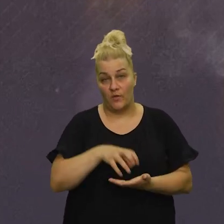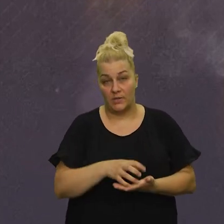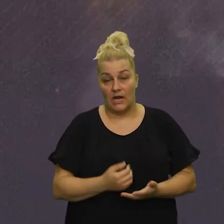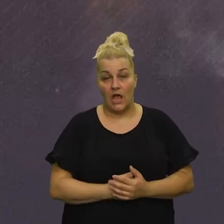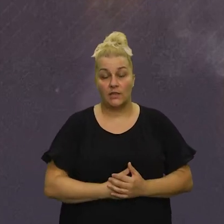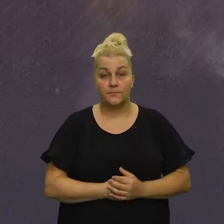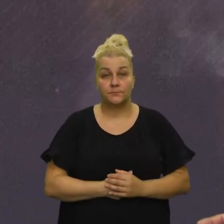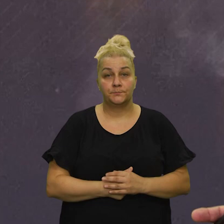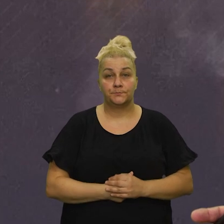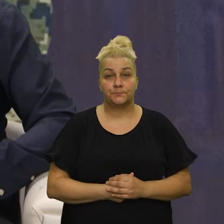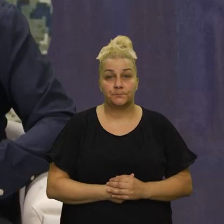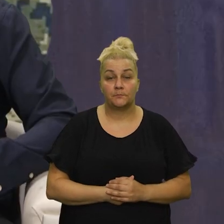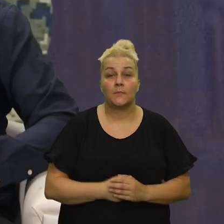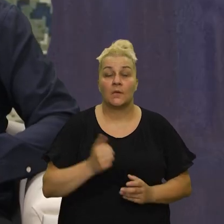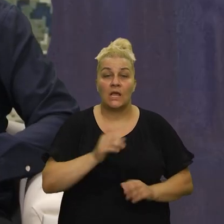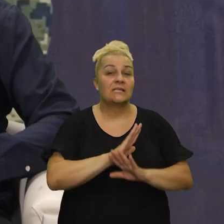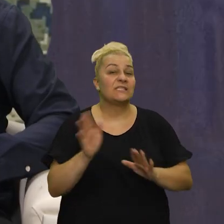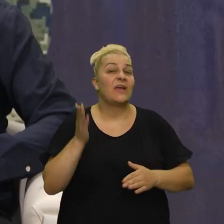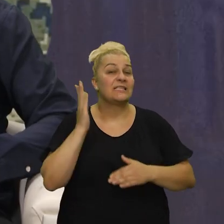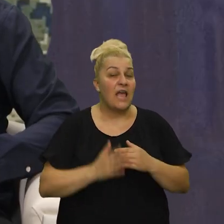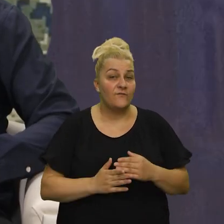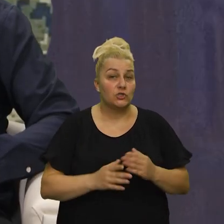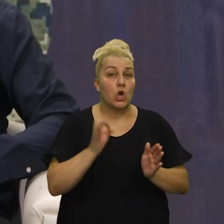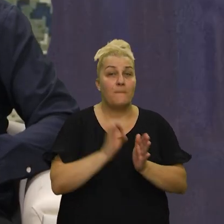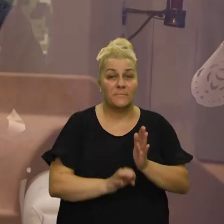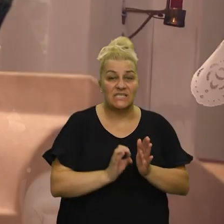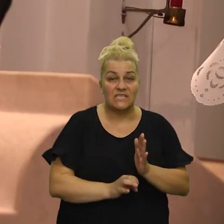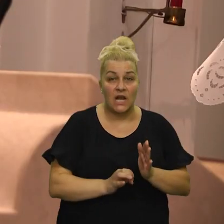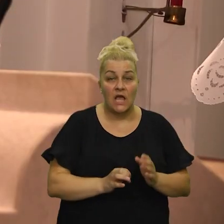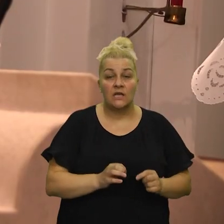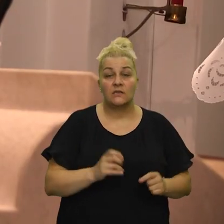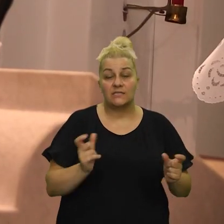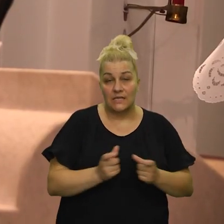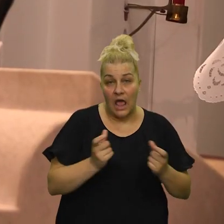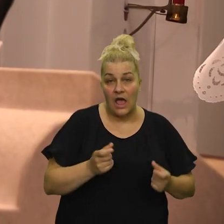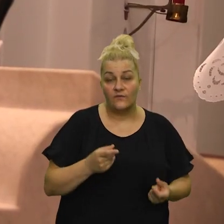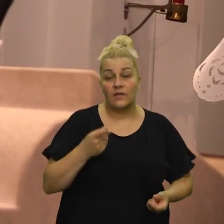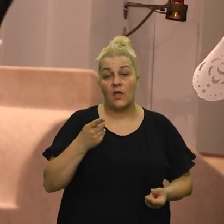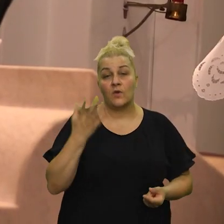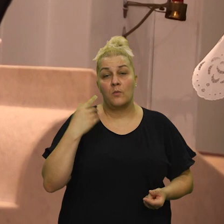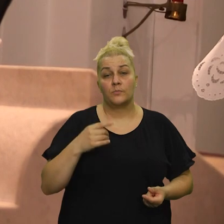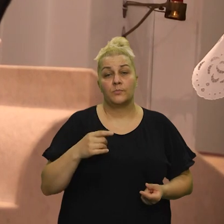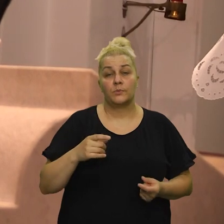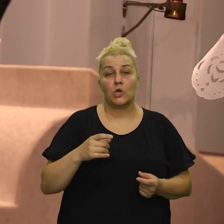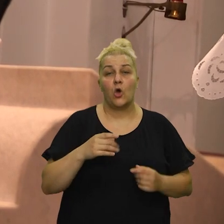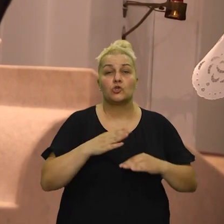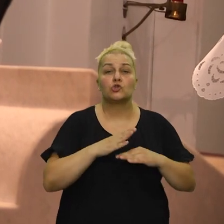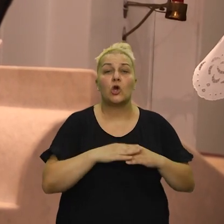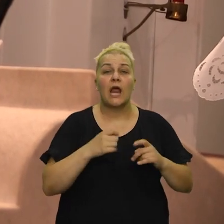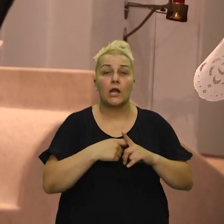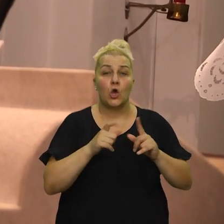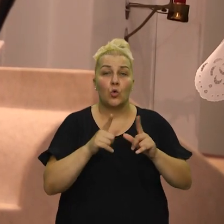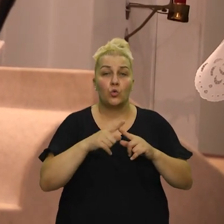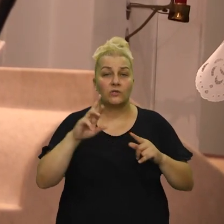brigade. Da, sve je završeno, mislim, stavljam fra Zoran Kutleša, čovjek čiji je brat, vaš suborac, poginuo